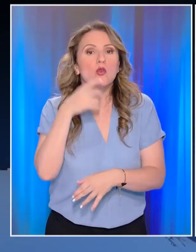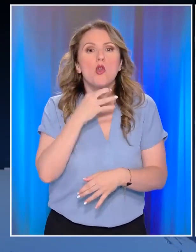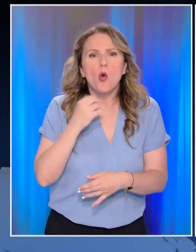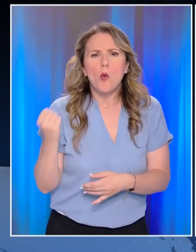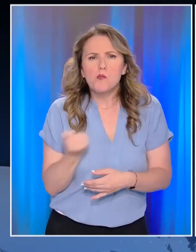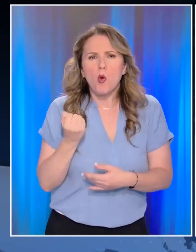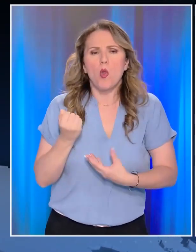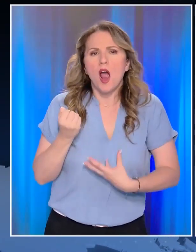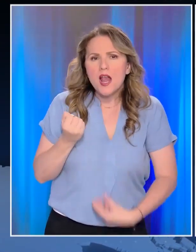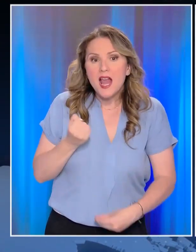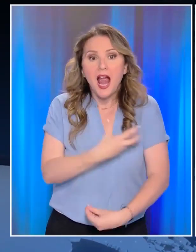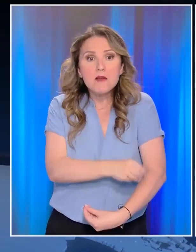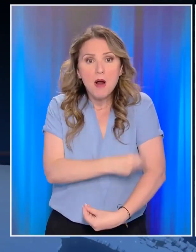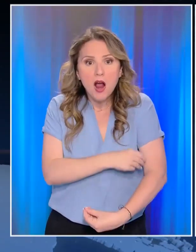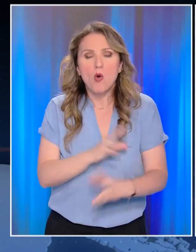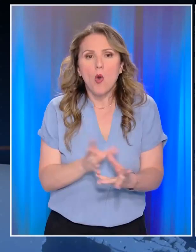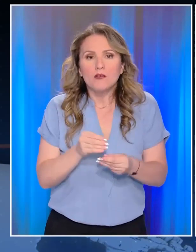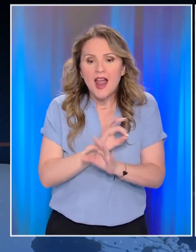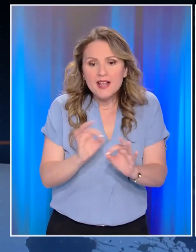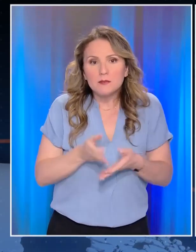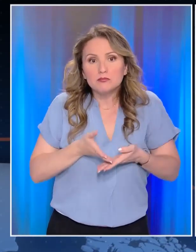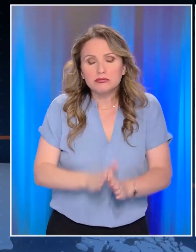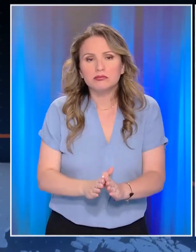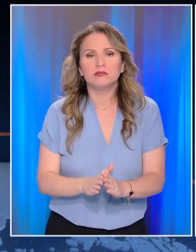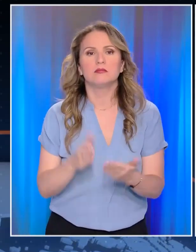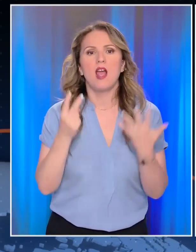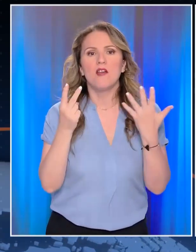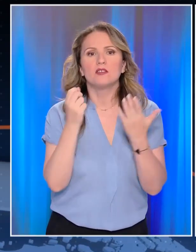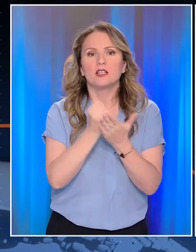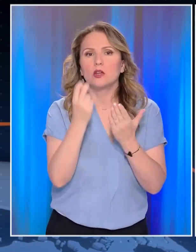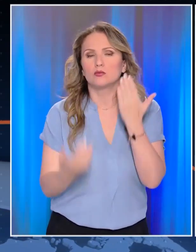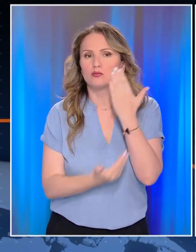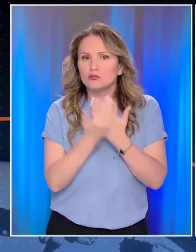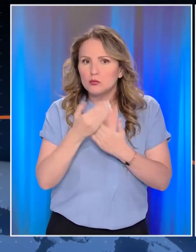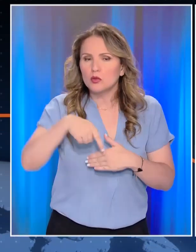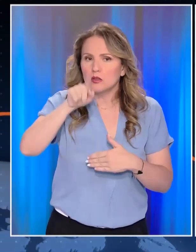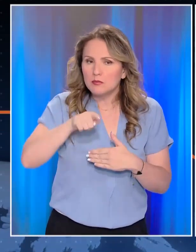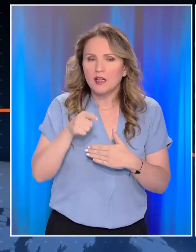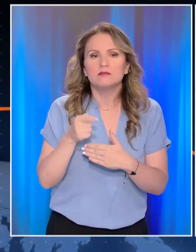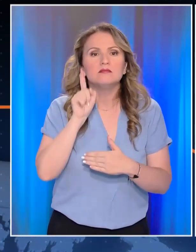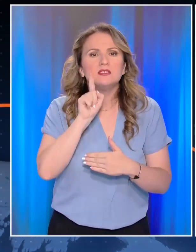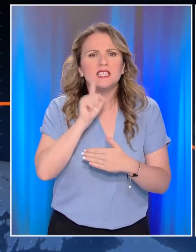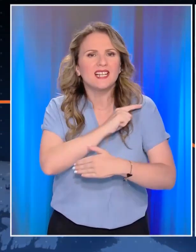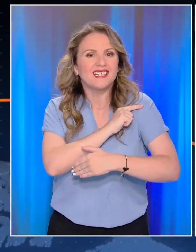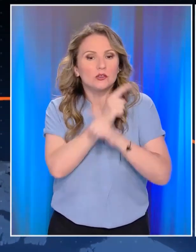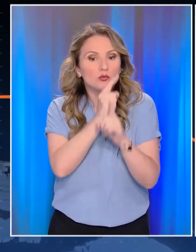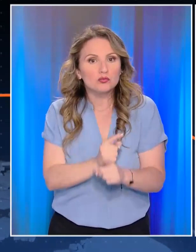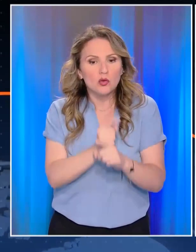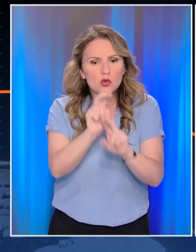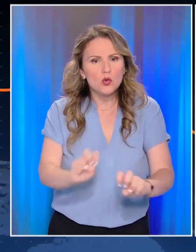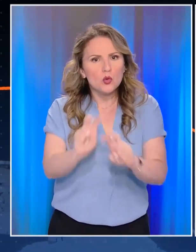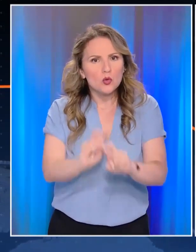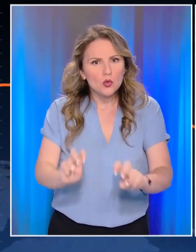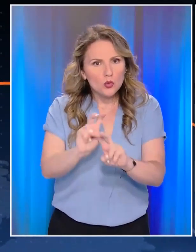αιμορραγία. Σύμφωνα με τη μήνυση που κατατέθηκε, στις 7:20 το πρωί της ημέρας εκείνης, έγιναν όλες οι απαραίτητες εξετάσεις στην ετοιμόγενη γυναίκα